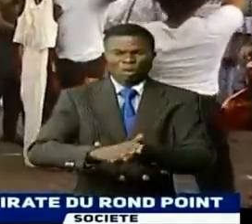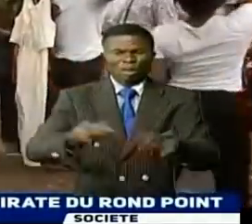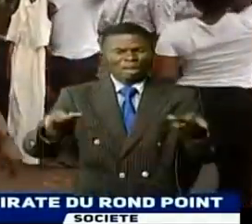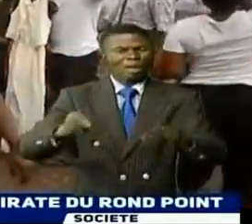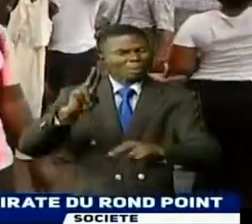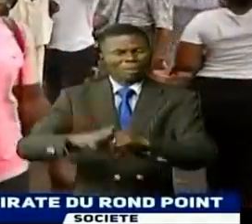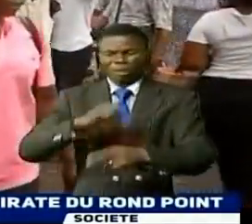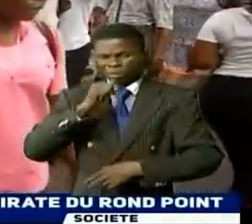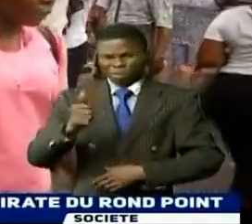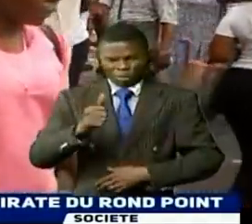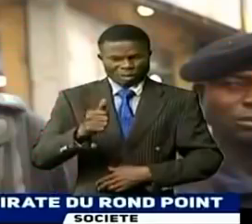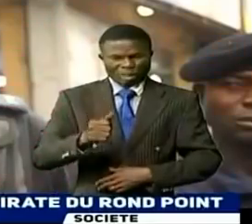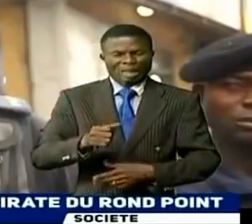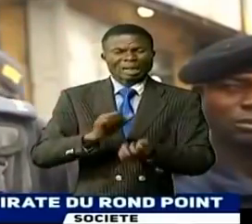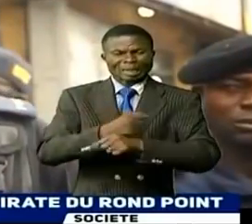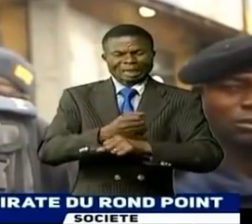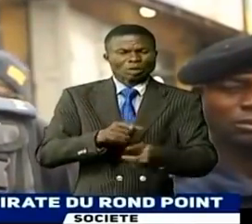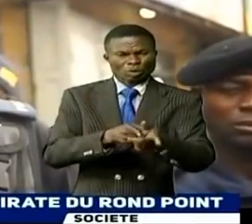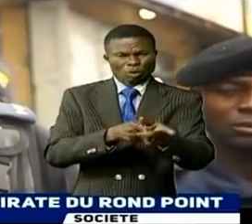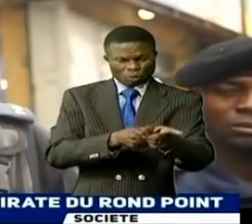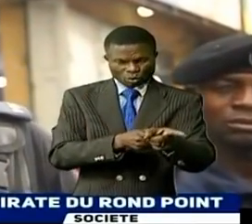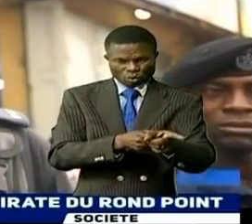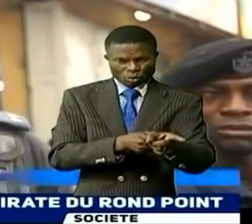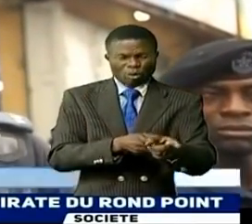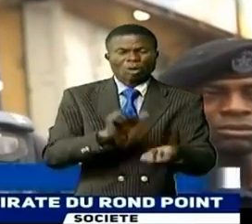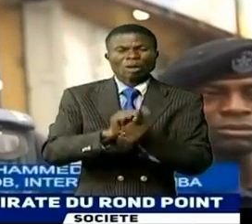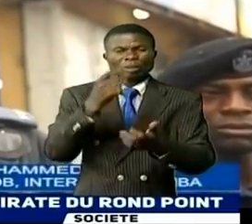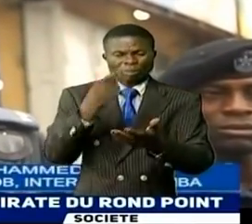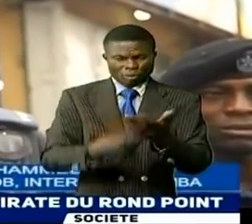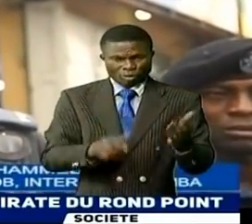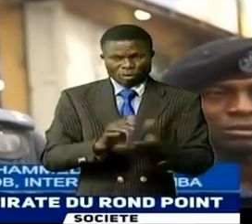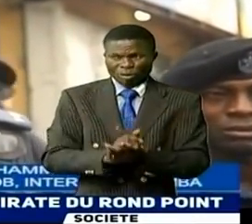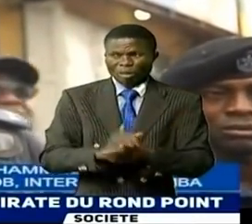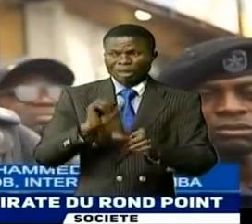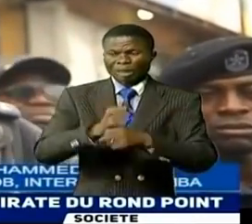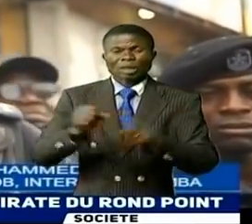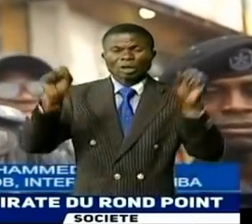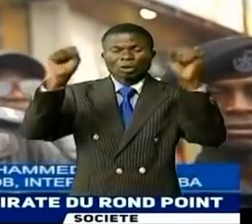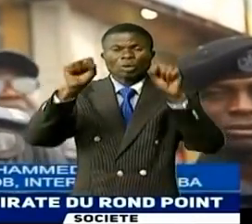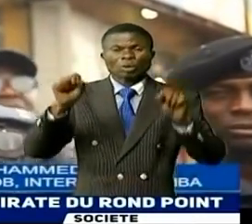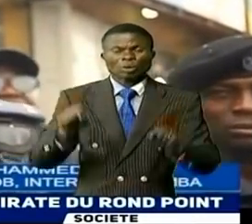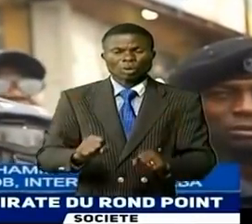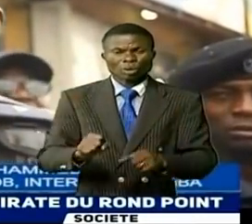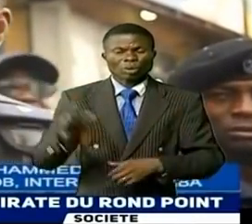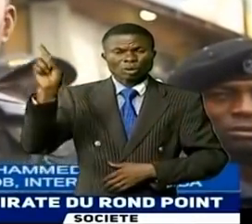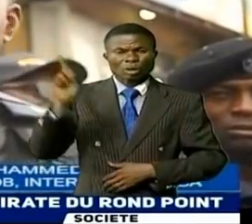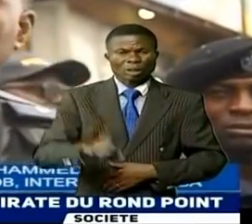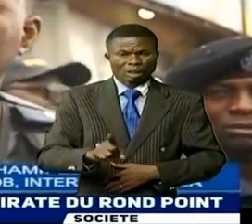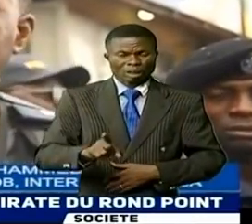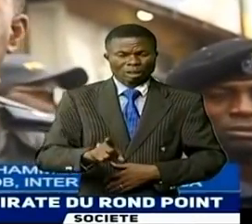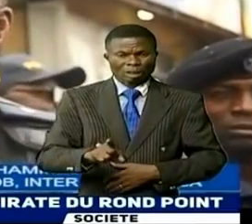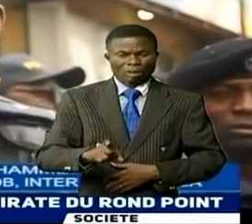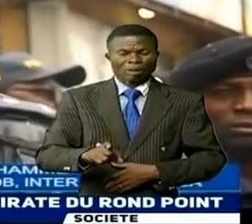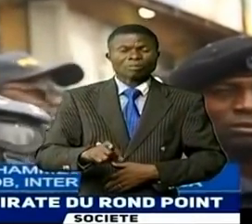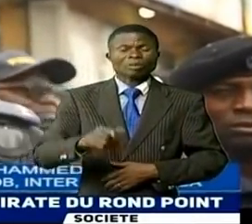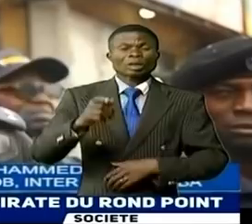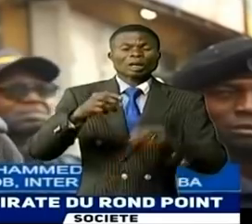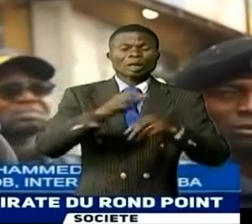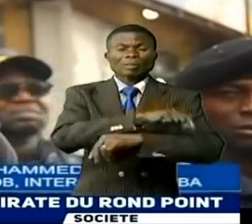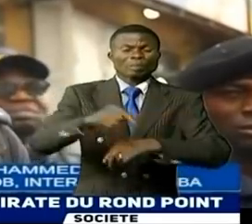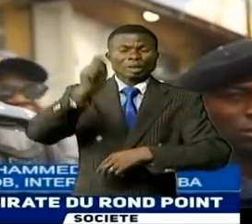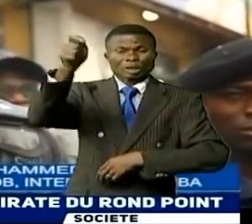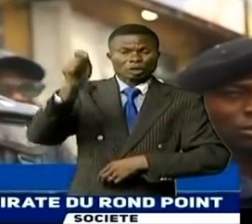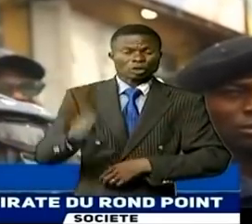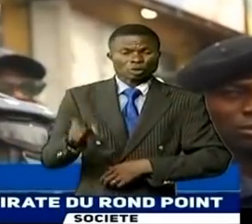piétons, et ça crée des embouteillages. Les chassés, définitivement, c'est quoi? Souvent, on a instauré un système de venir mettre un point chaud ici. Nous restons ici jusqu'au